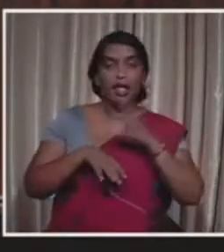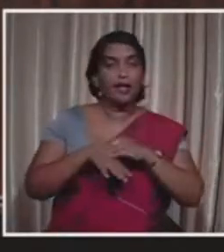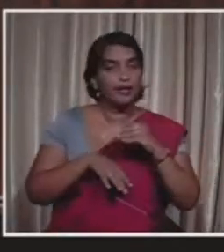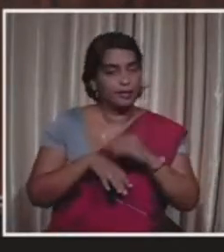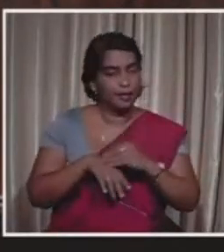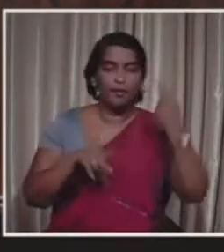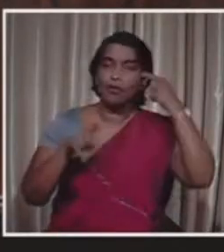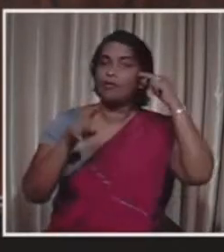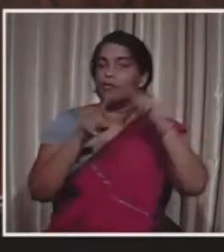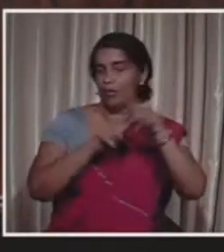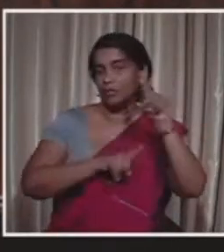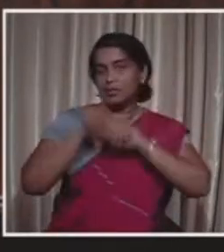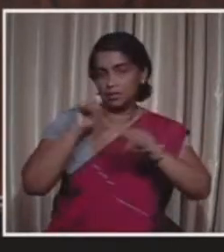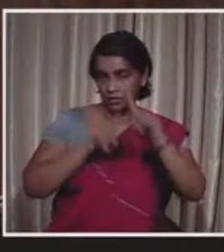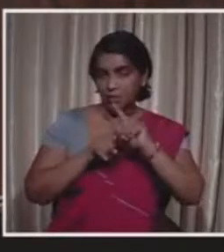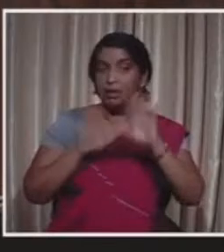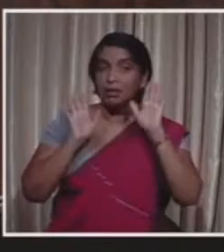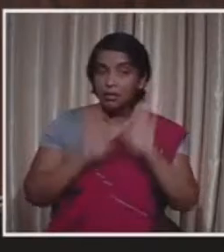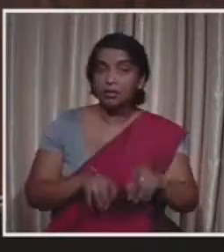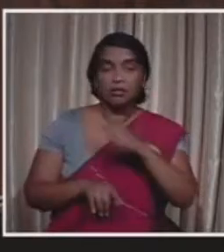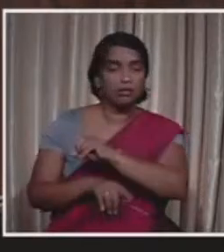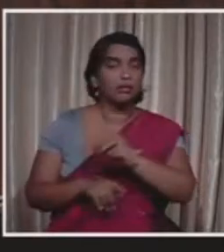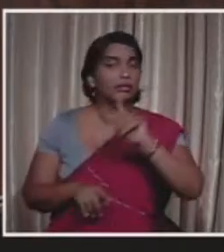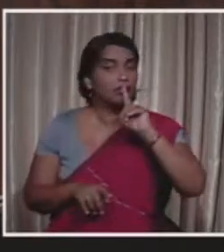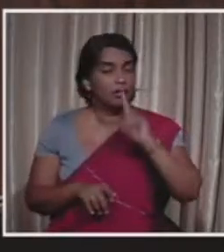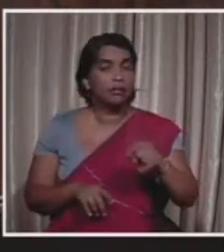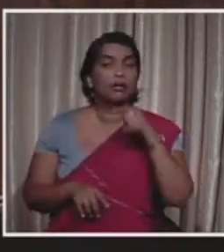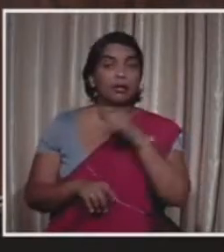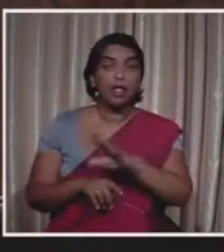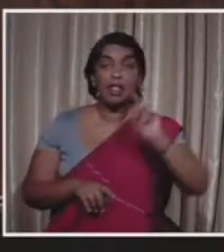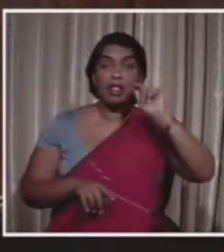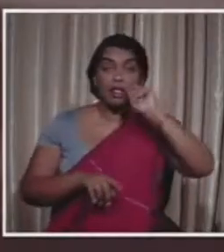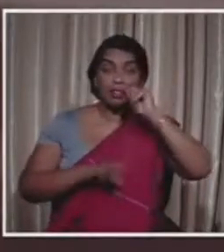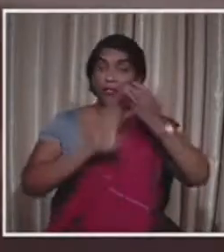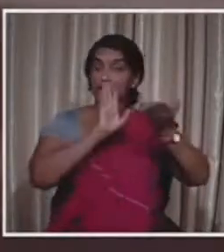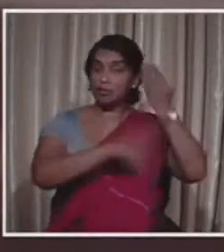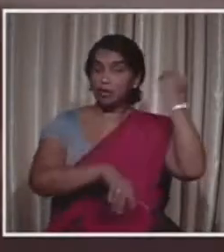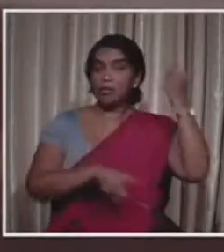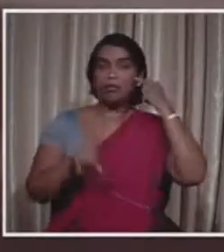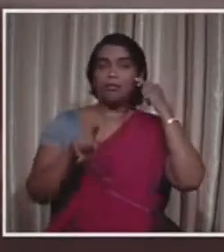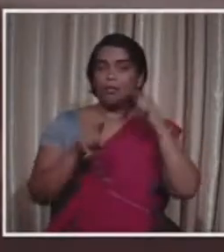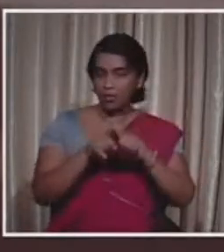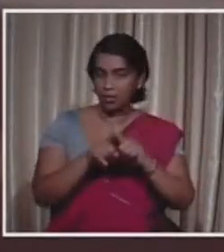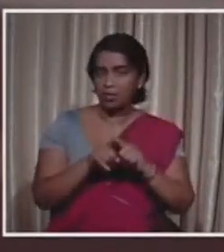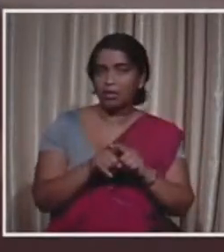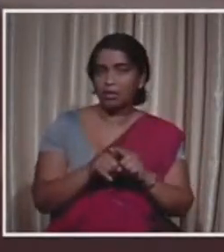සිද්ධිය පිළිබඳව කතා කරන්න හැබැයි මෙතුමා කතා කරේ මෙතුමාගේ තාත්තගේ කාලේ වෙච්ච දේවල්